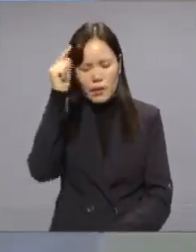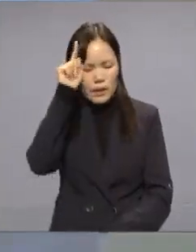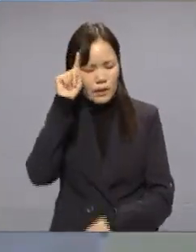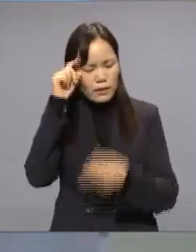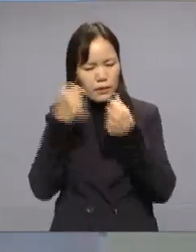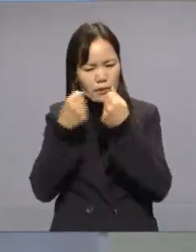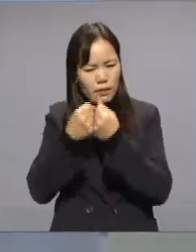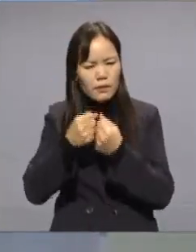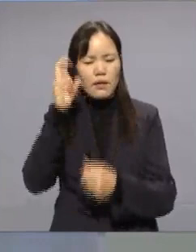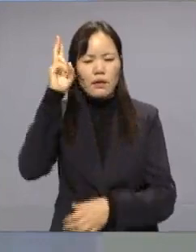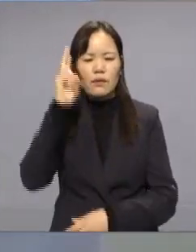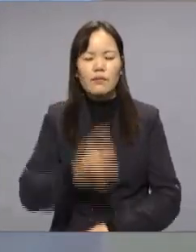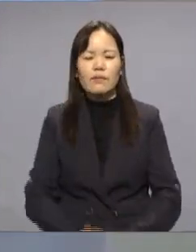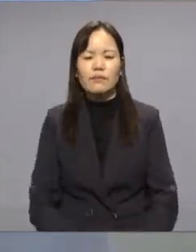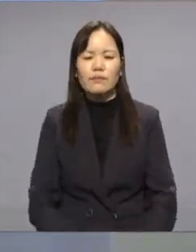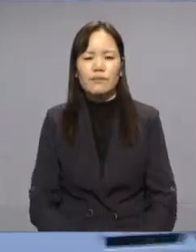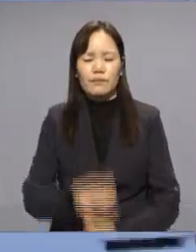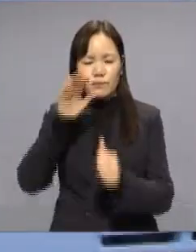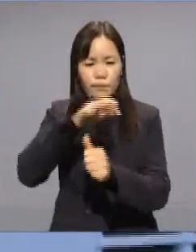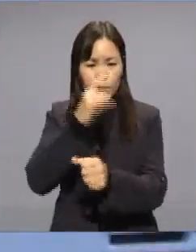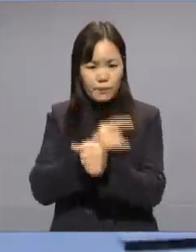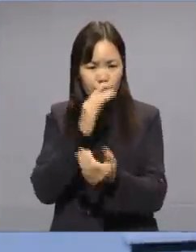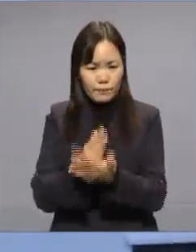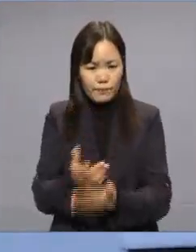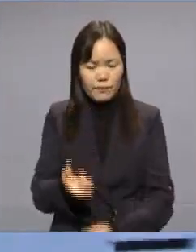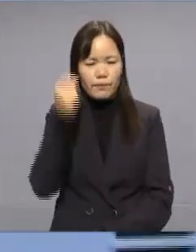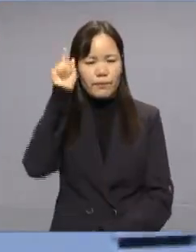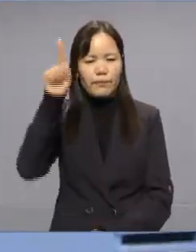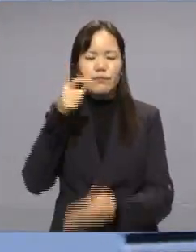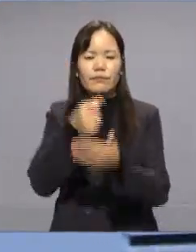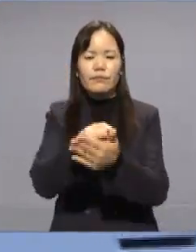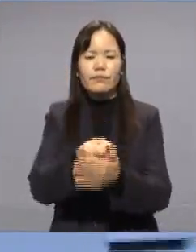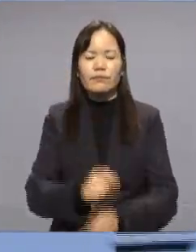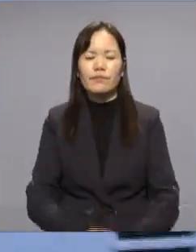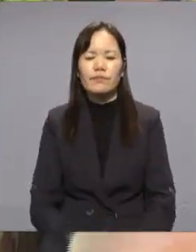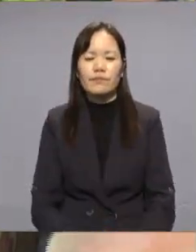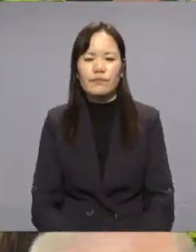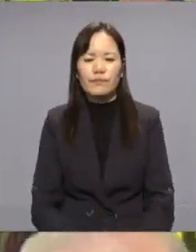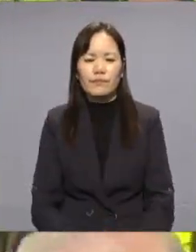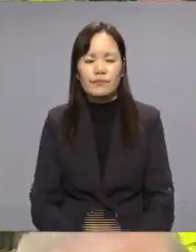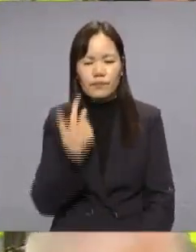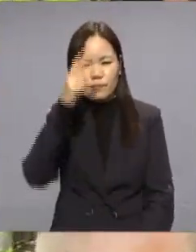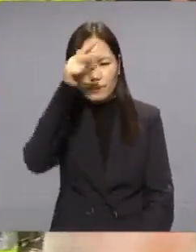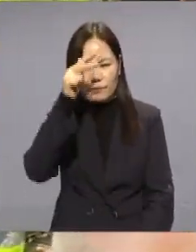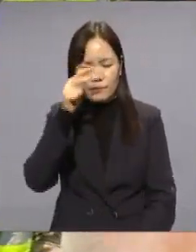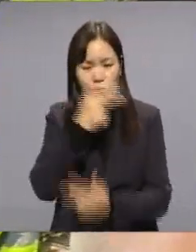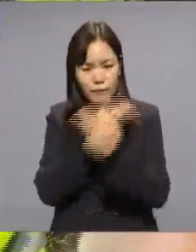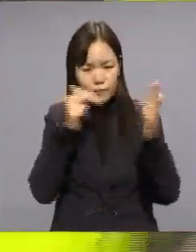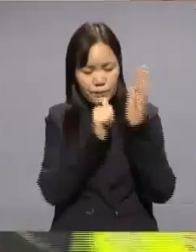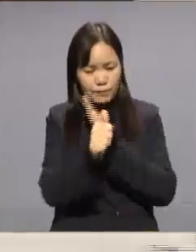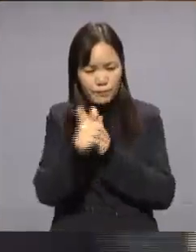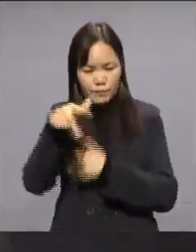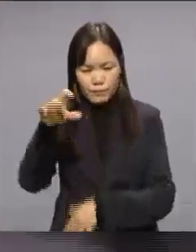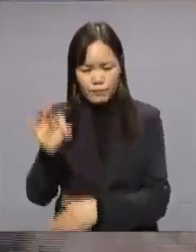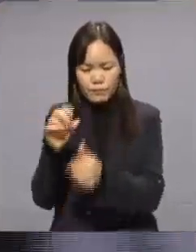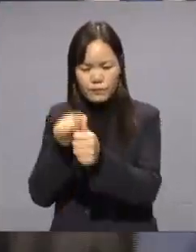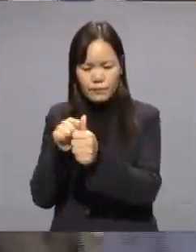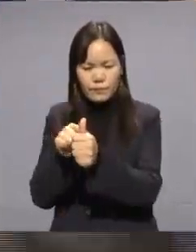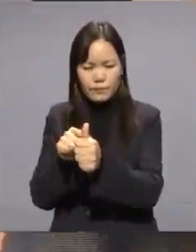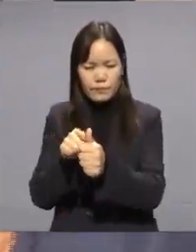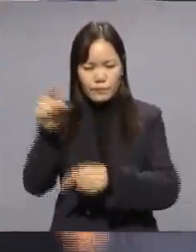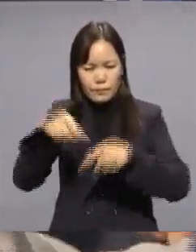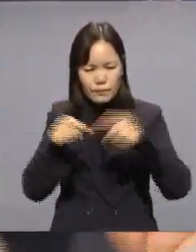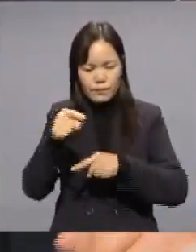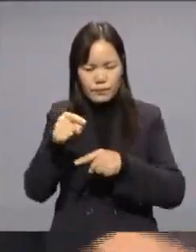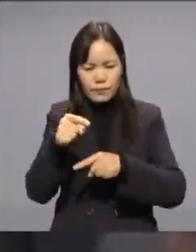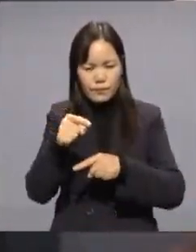신경전을 펼칠 것으로 보입니다. 구속 여부는 이르면 내일 결정됩니다. 검찰이 이 대표와 정 실장을 정치적 공동체로